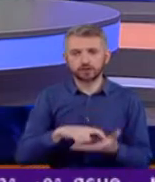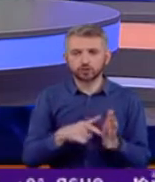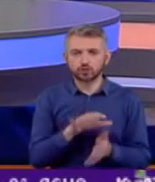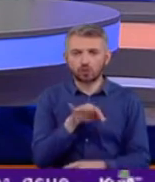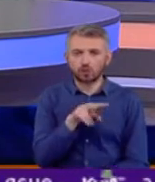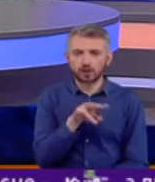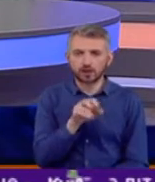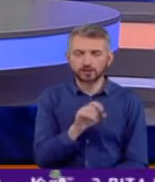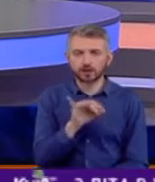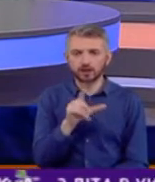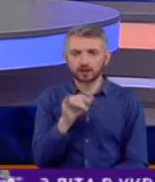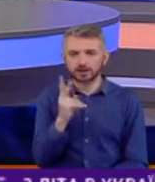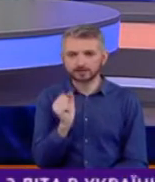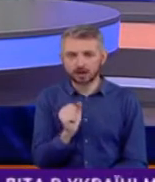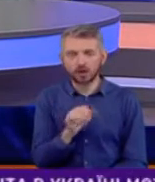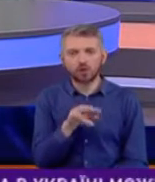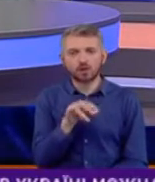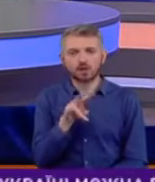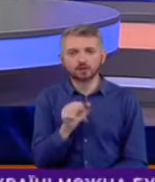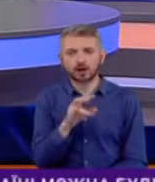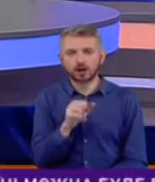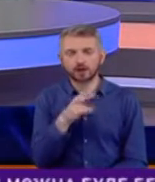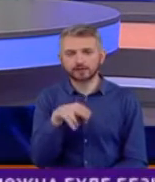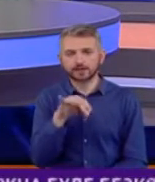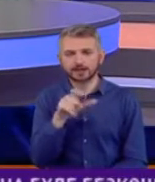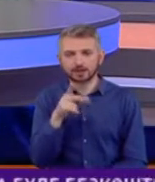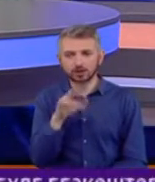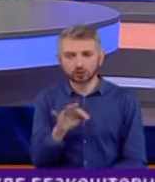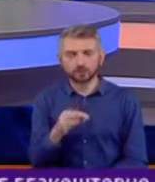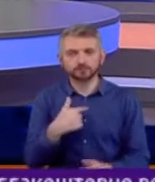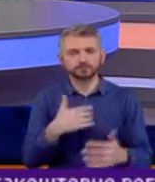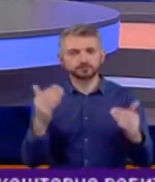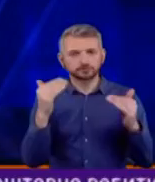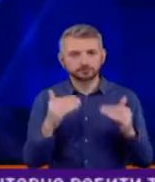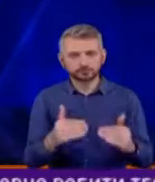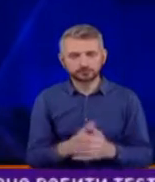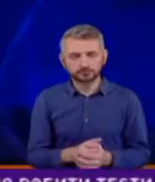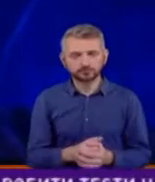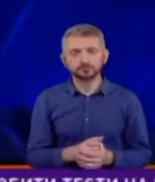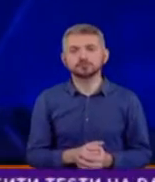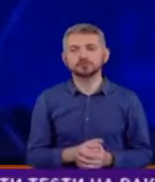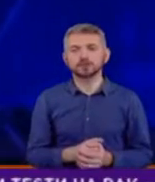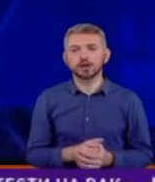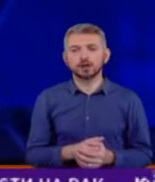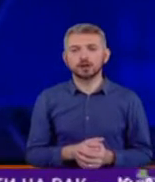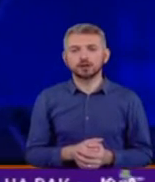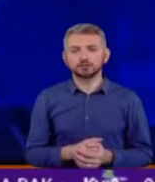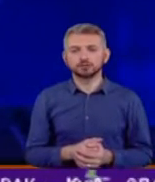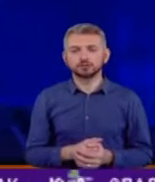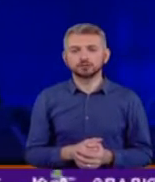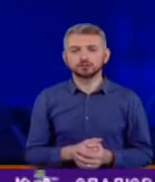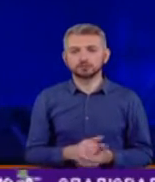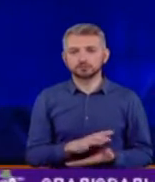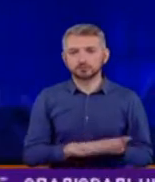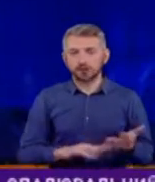психологічних наук, і Олена Андрієнко, кандидат психологічних наук. А ми рухаємося далі. Дві Олени. І ми рухаємося далі по нашому ефіру. Що